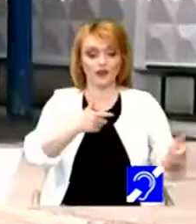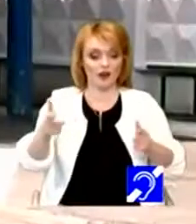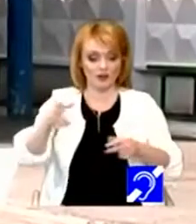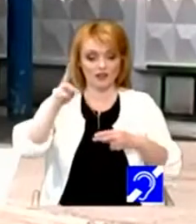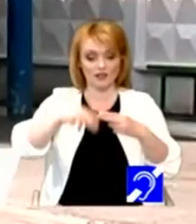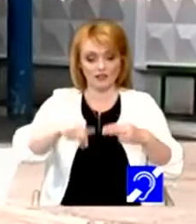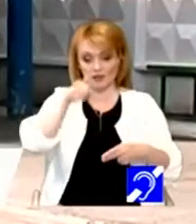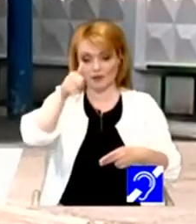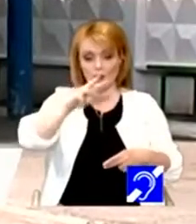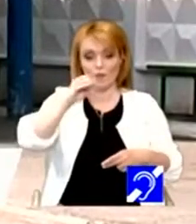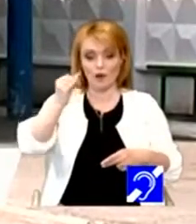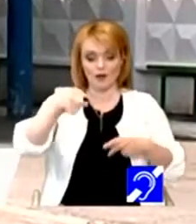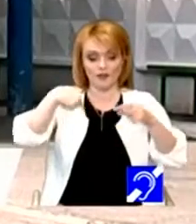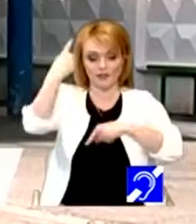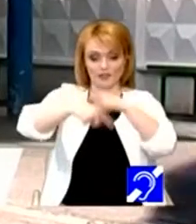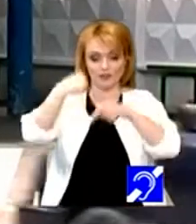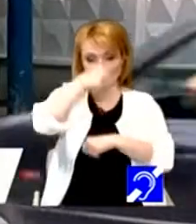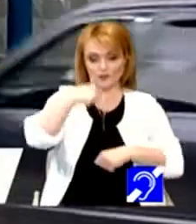sfârșitul lunii mai a anului viitor.